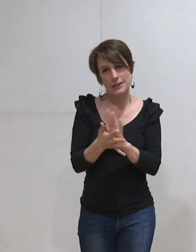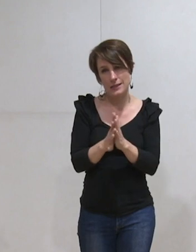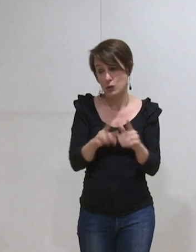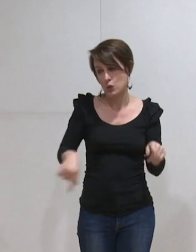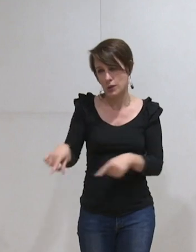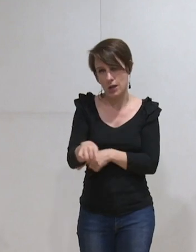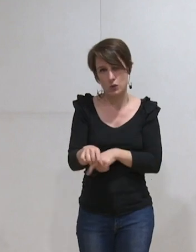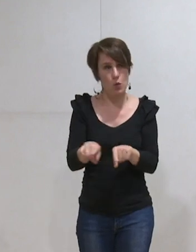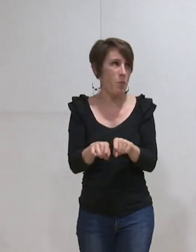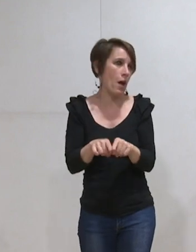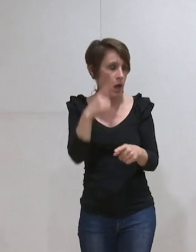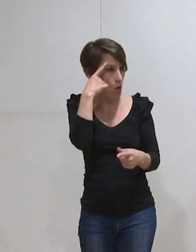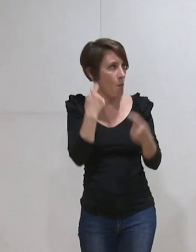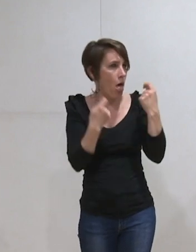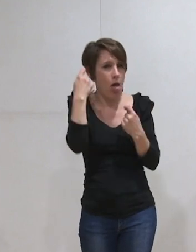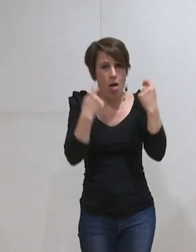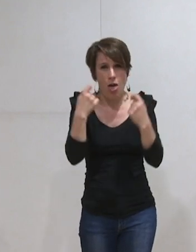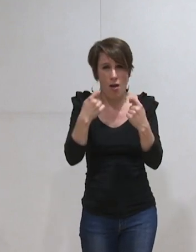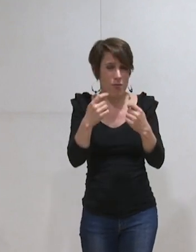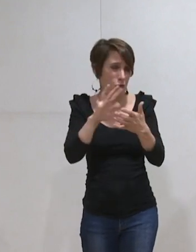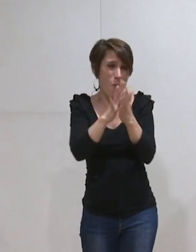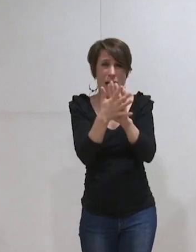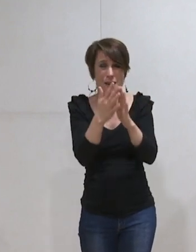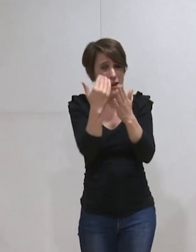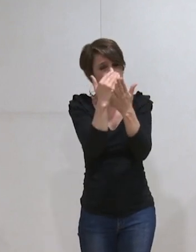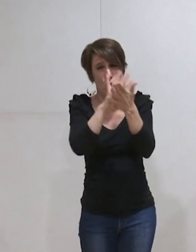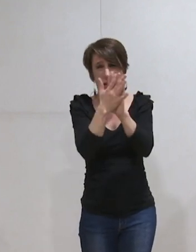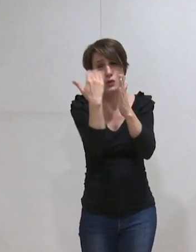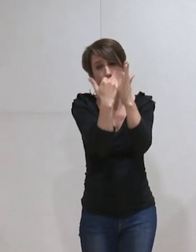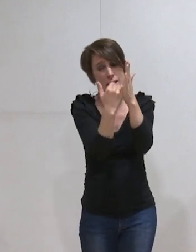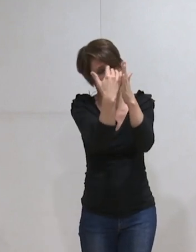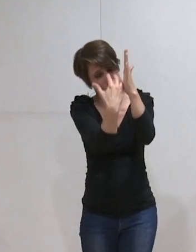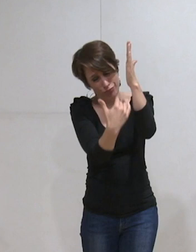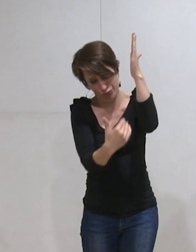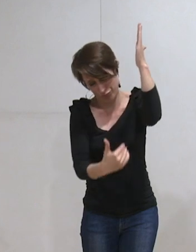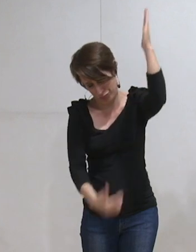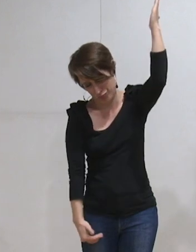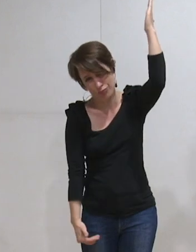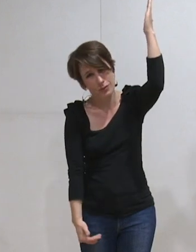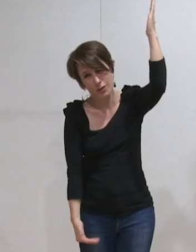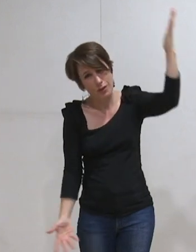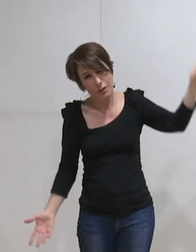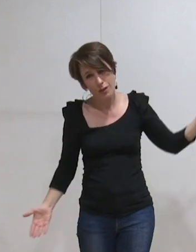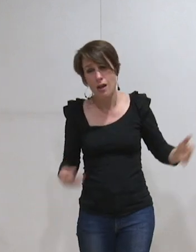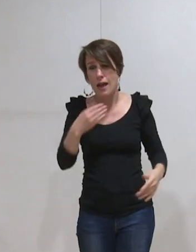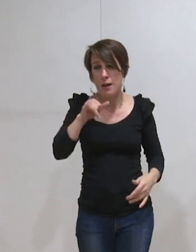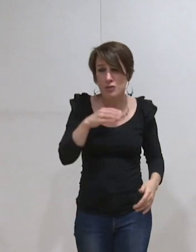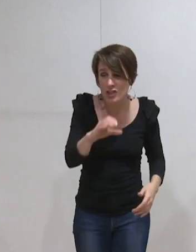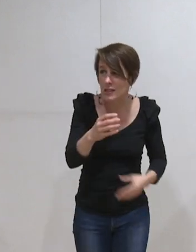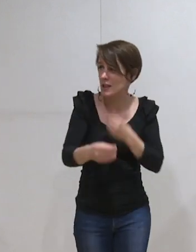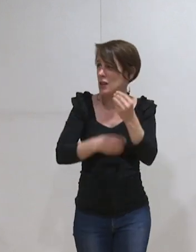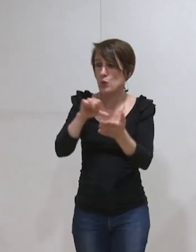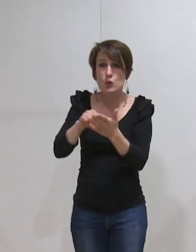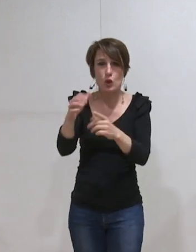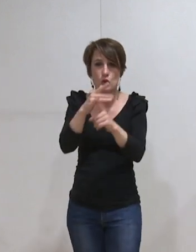des question elle est longue comme le bras si l'on regarde le montant des subventions qui ont été voté à un certain nombre de MJC de centres sociaux